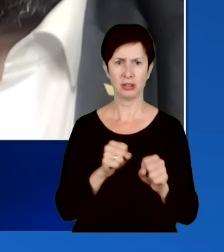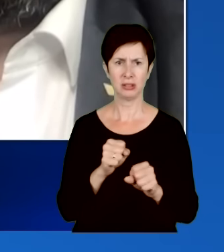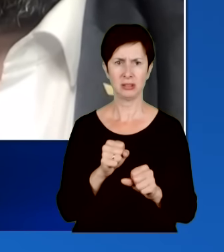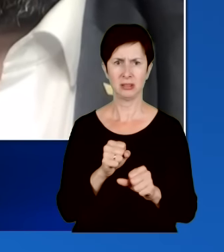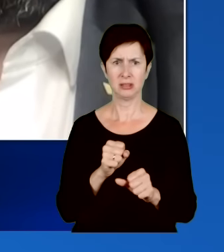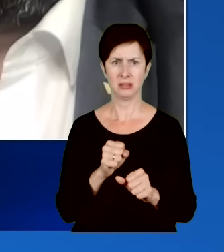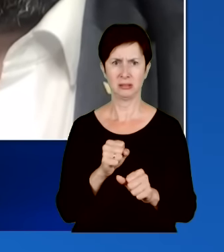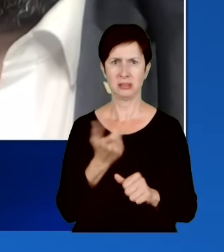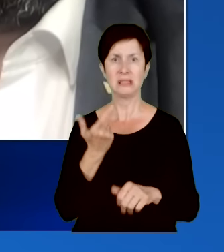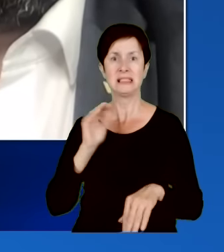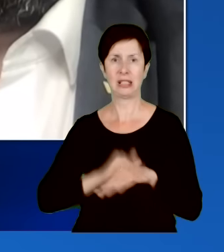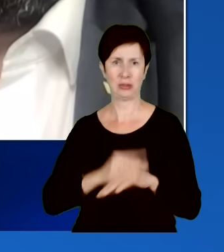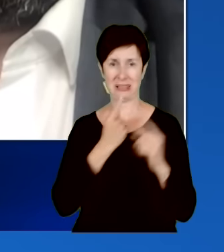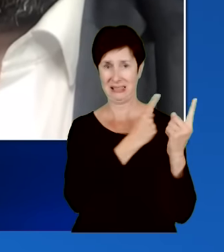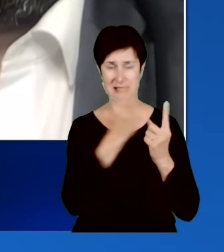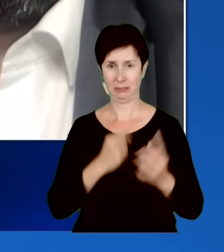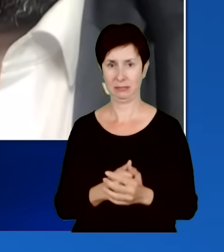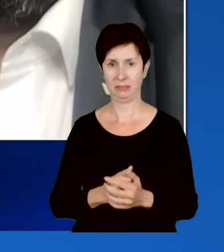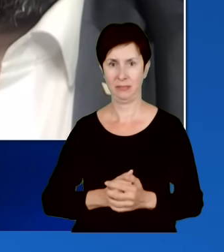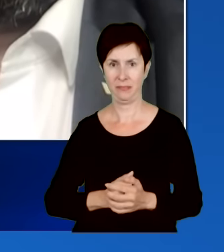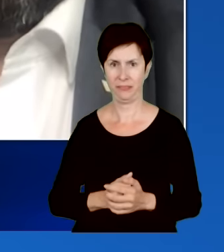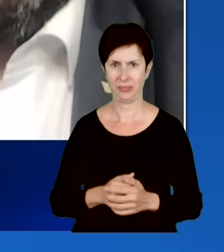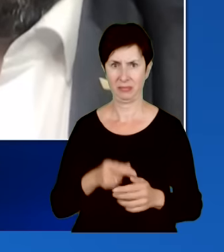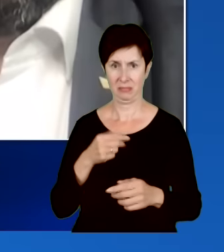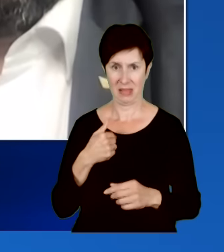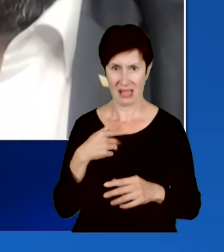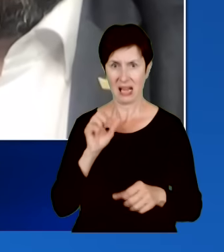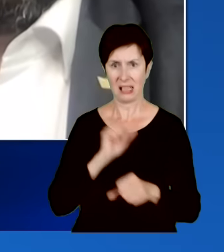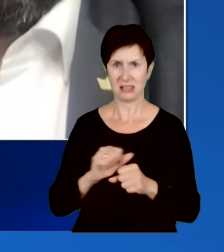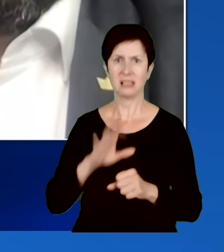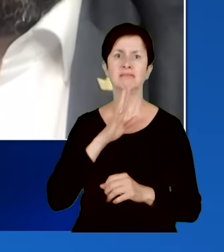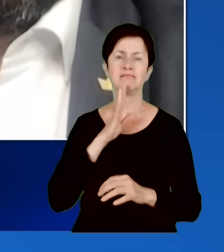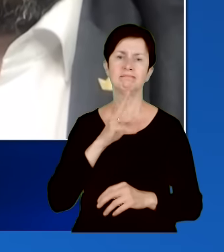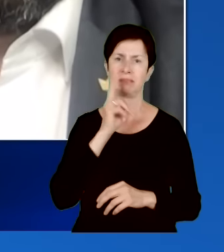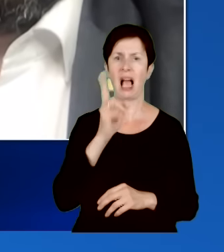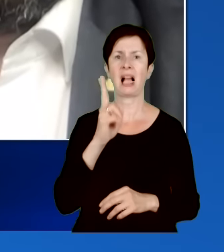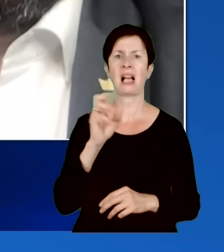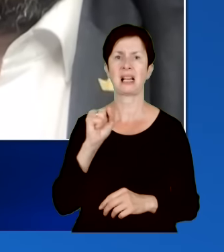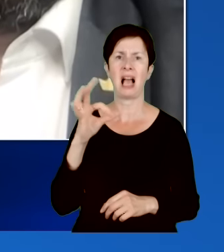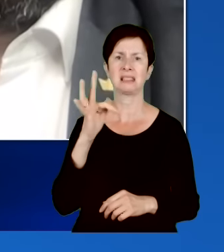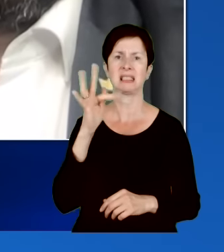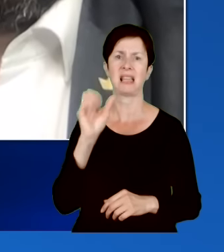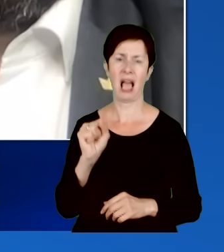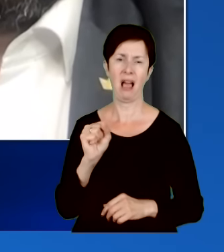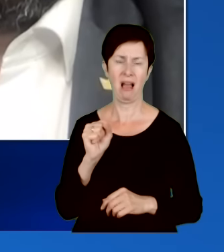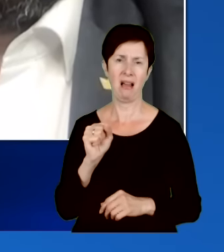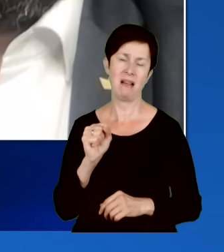żadnego to znaczy mamy rzeczywiście kastę Ja posługuje się określeniem nadzwyczajna Kasta bo takiego określenia użyła